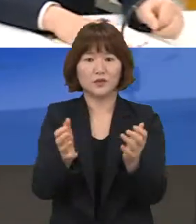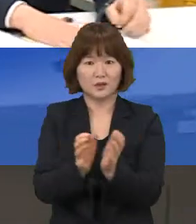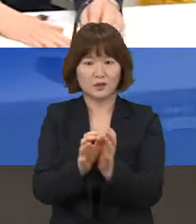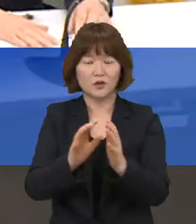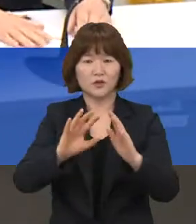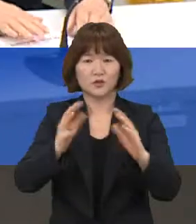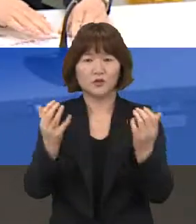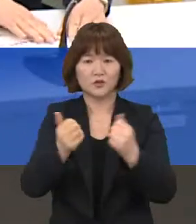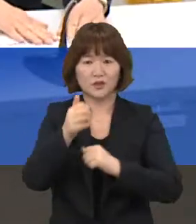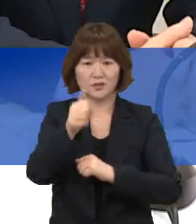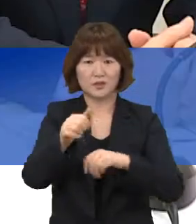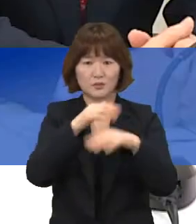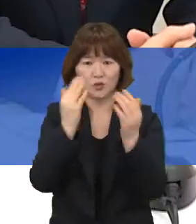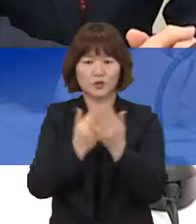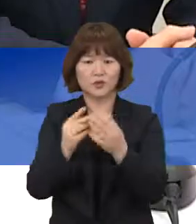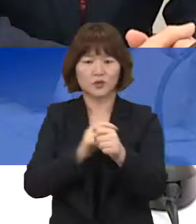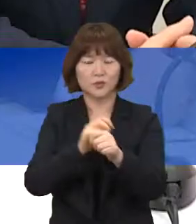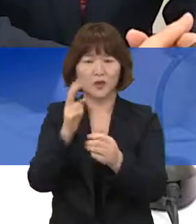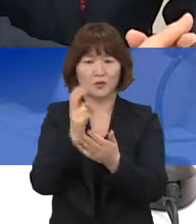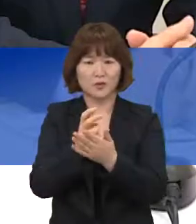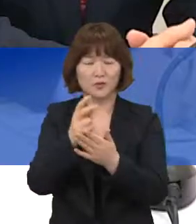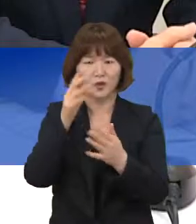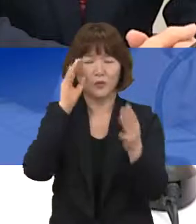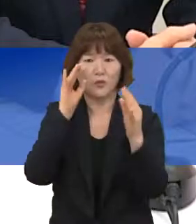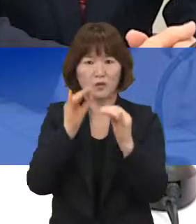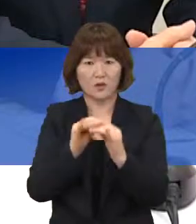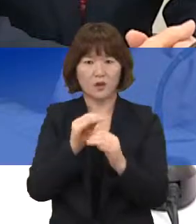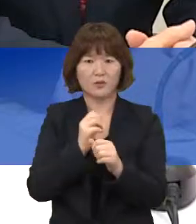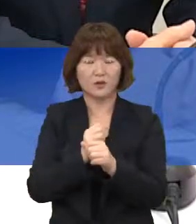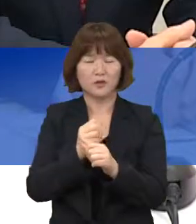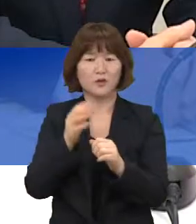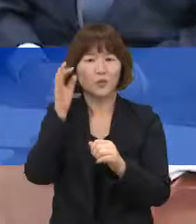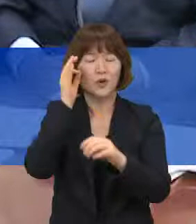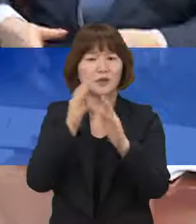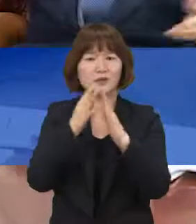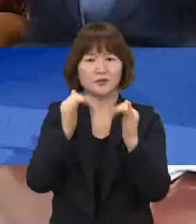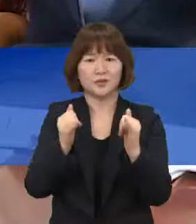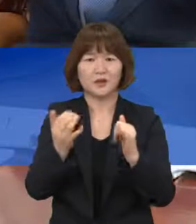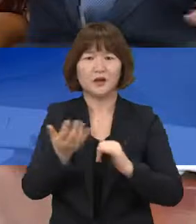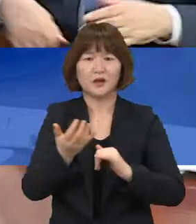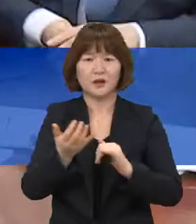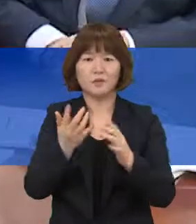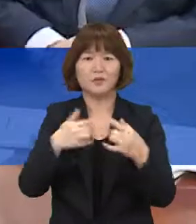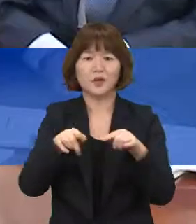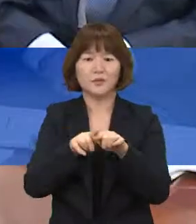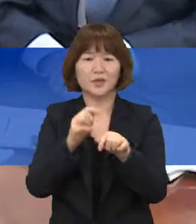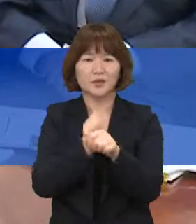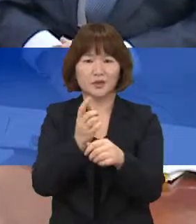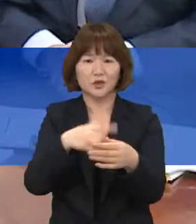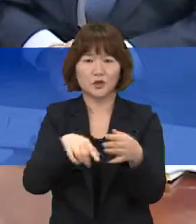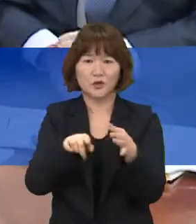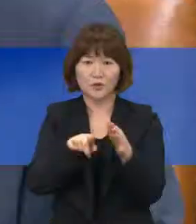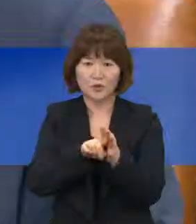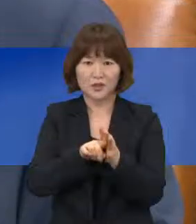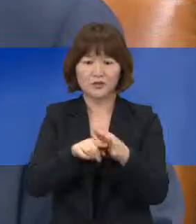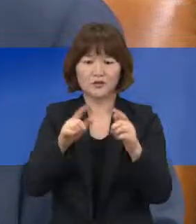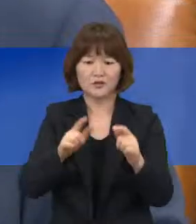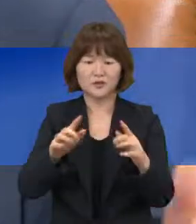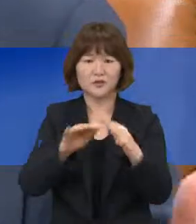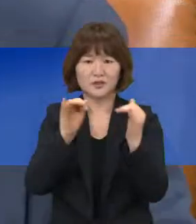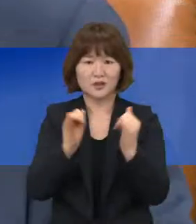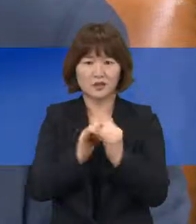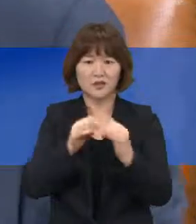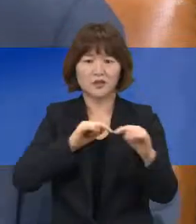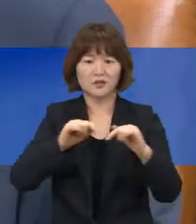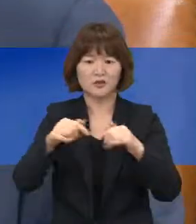국회의장 우두 특별법 의 필요성에 대해 적극 공감하며 포항 시민의 아픔을 함께 하기 위해서는 정치권과 지역사회가